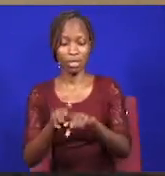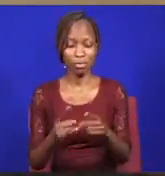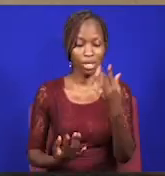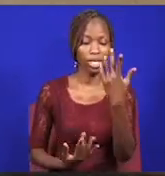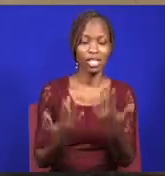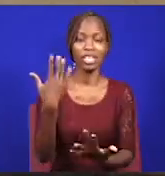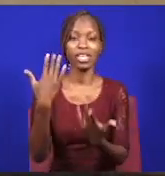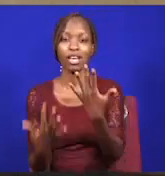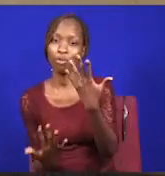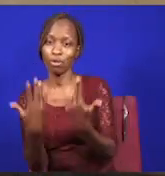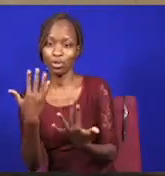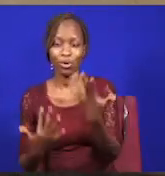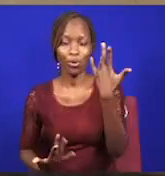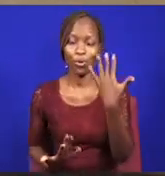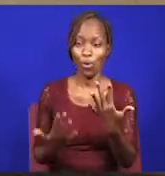miale ya moto.